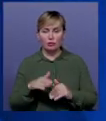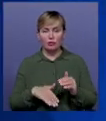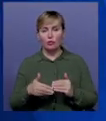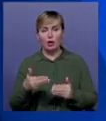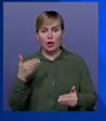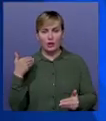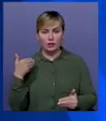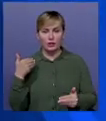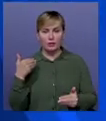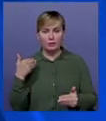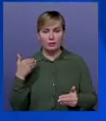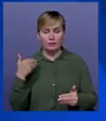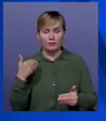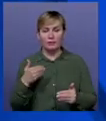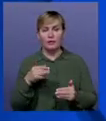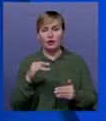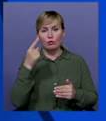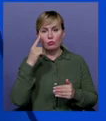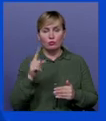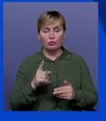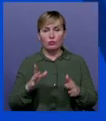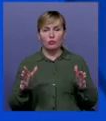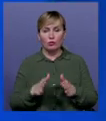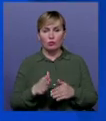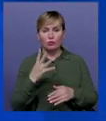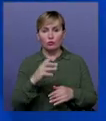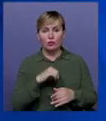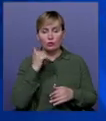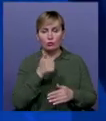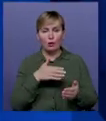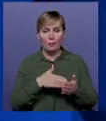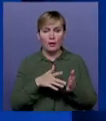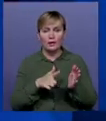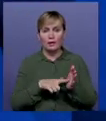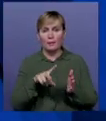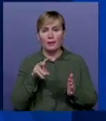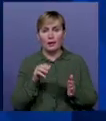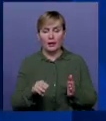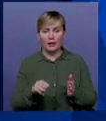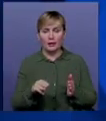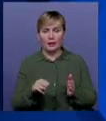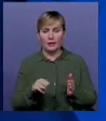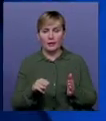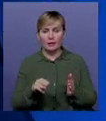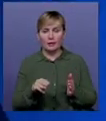раньше. Думаем, что это минимум 4 года, максимум 7 лет.